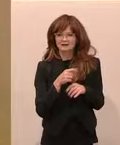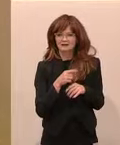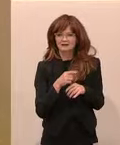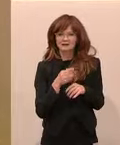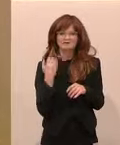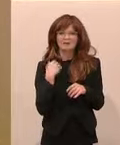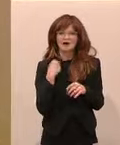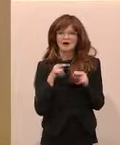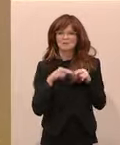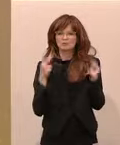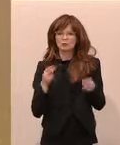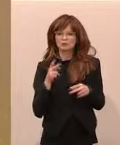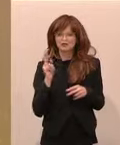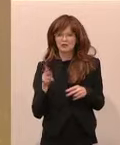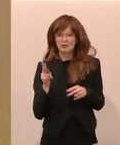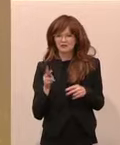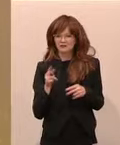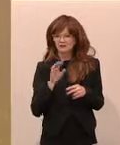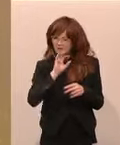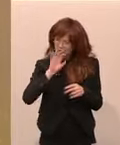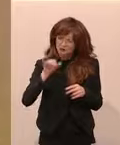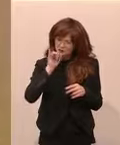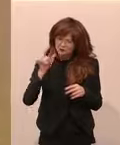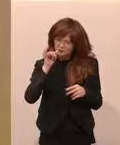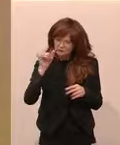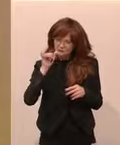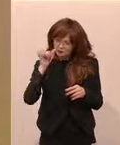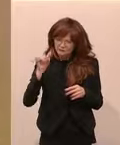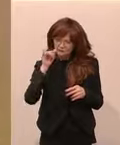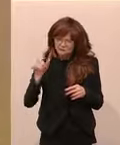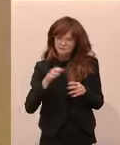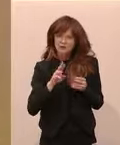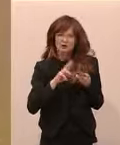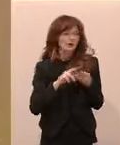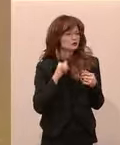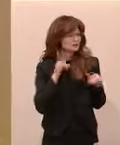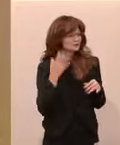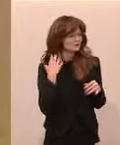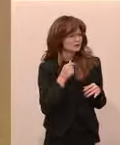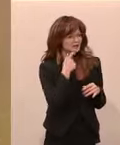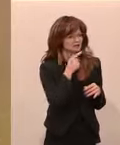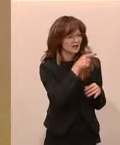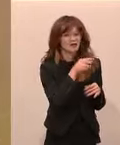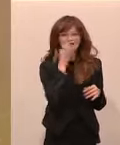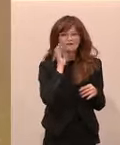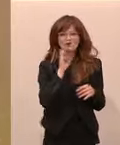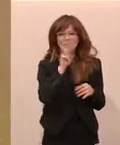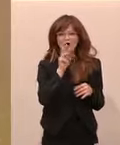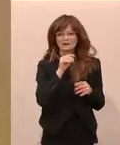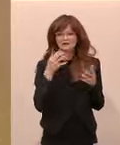beschimpft hat, dann muss ich wieder nur eines sagen, Frau Randy Wagner bleibt auch hier konsequenzenlos. Und ich frage mich persönlich,